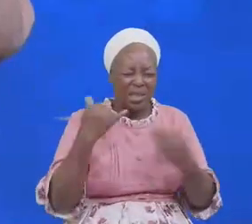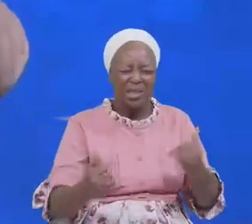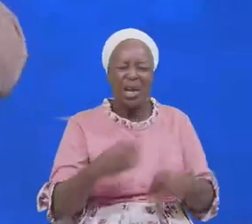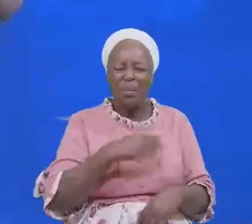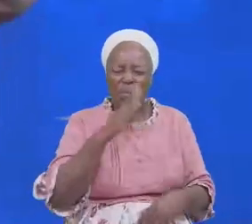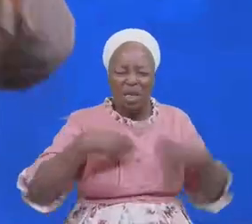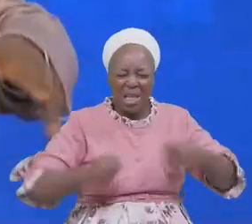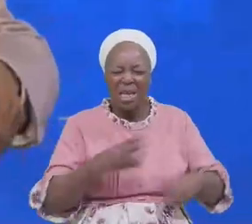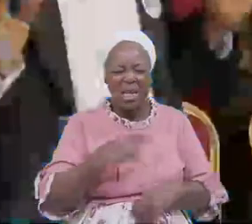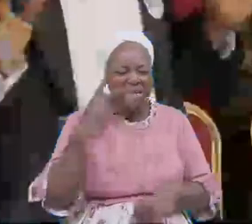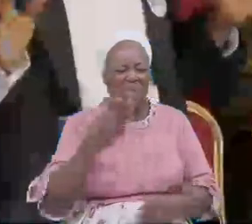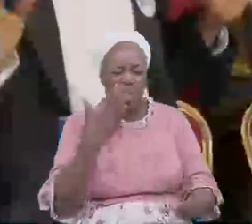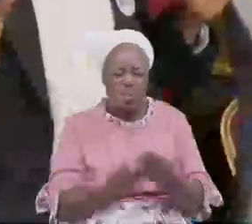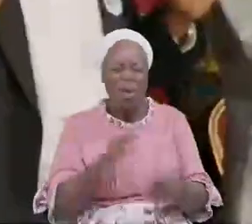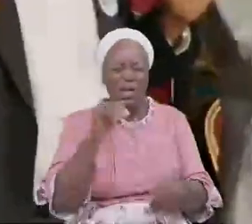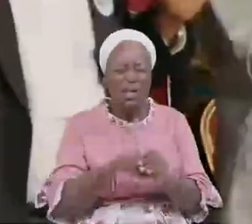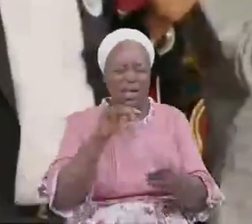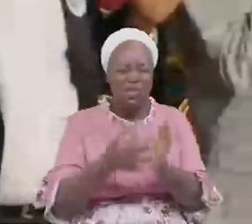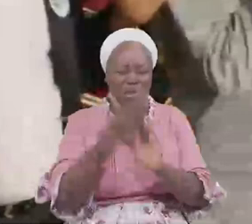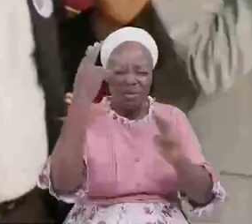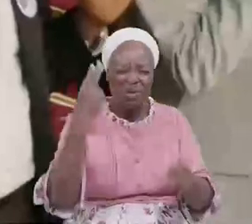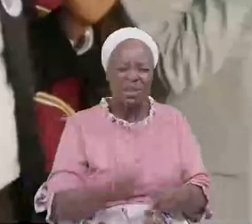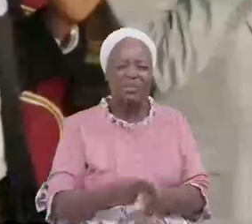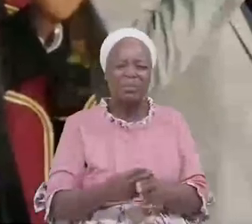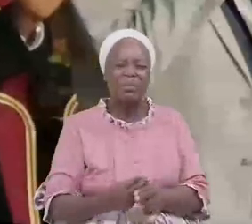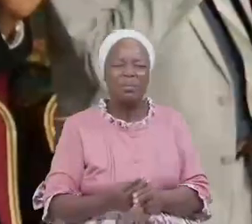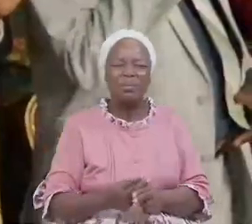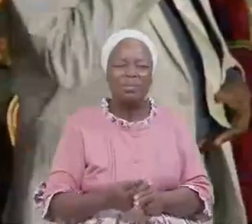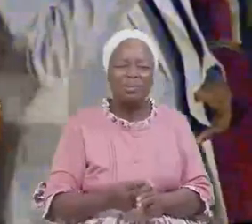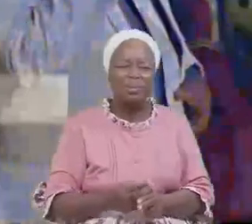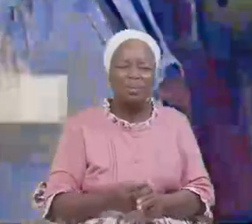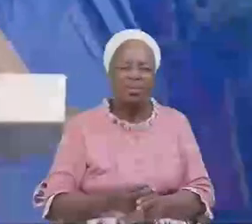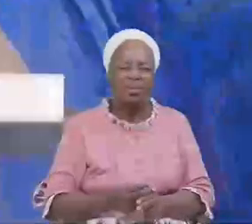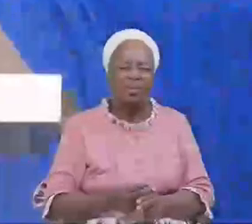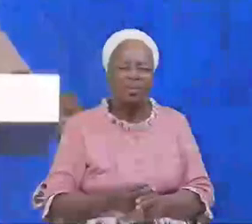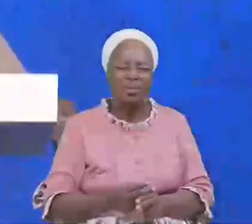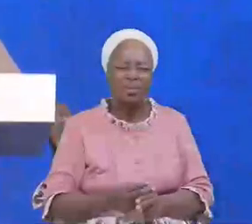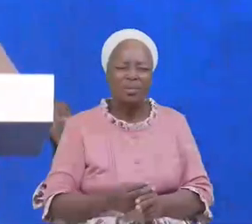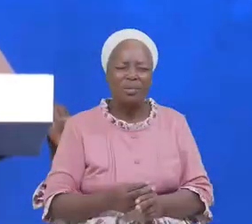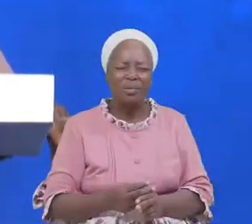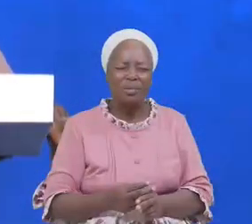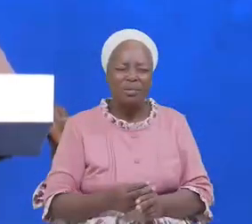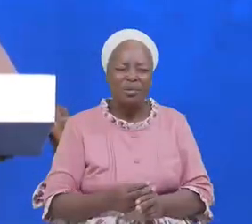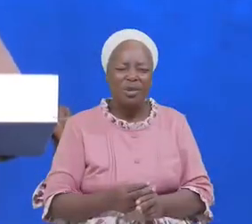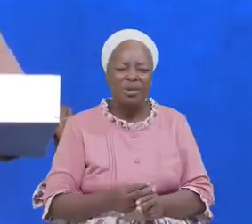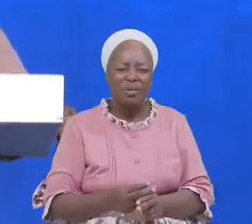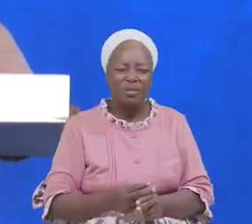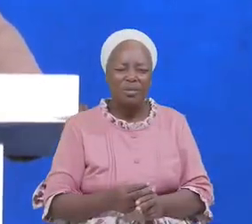problèmes oculaires, touche-les, envoie ta guérison et guéris ton peuple au nom de